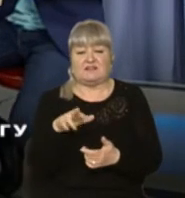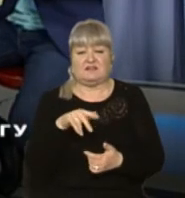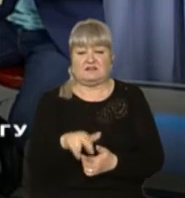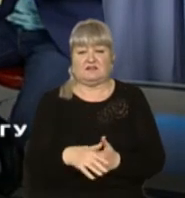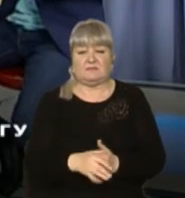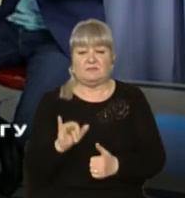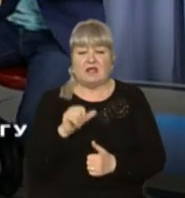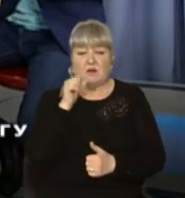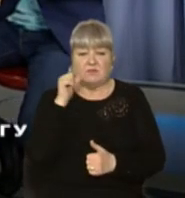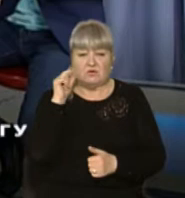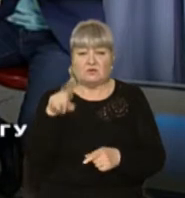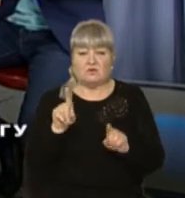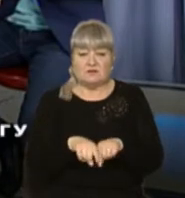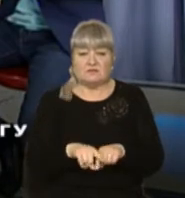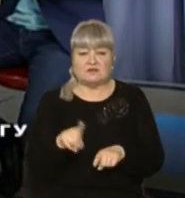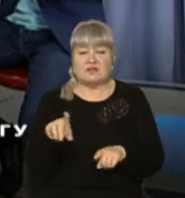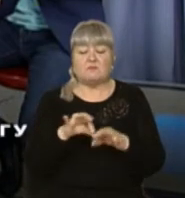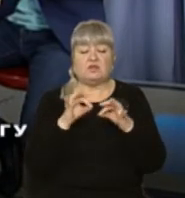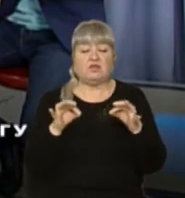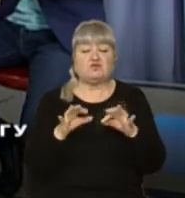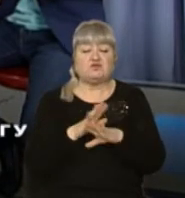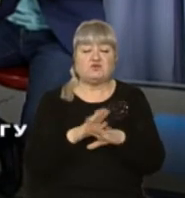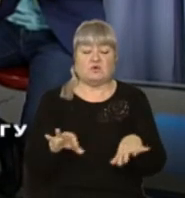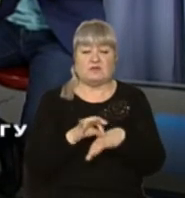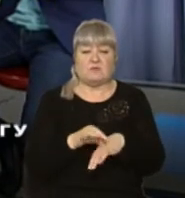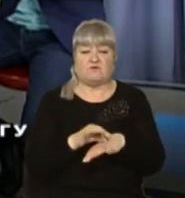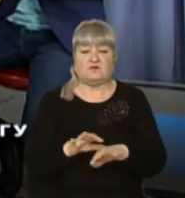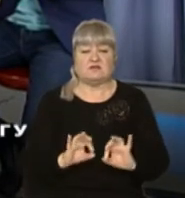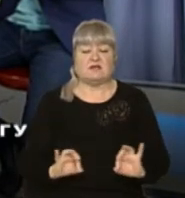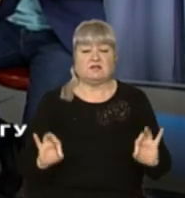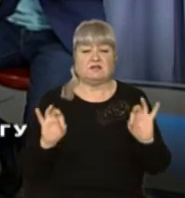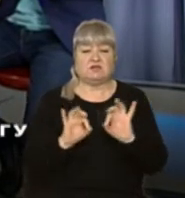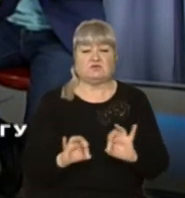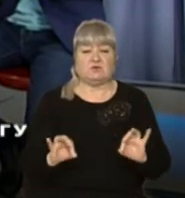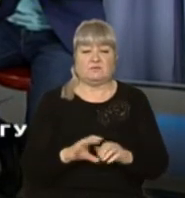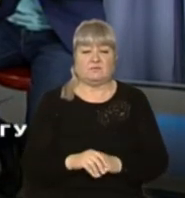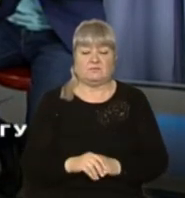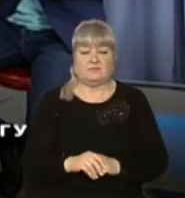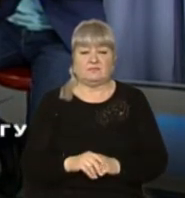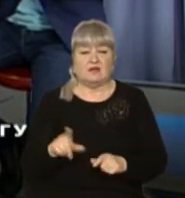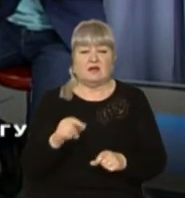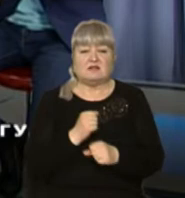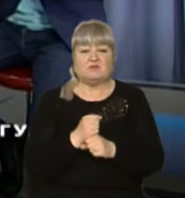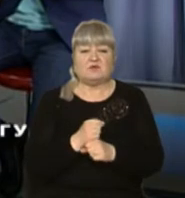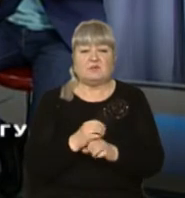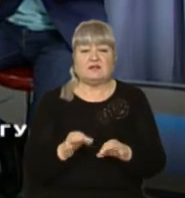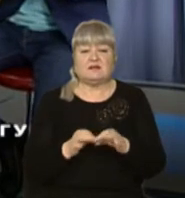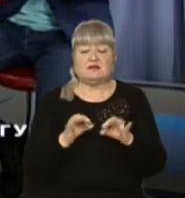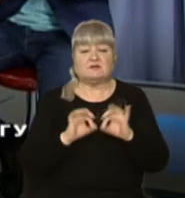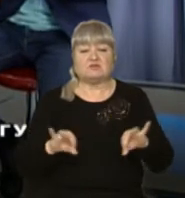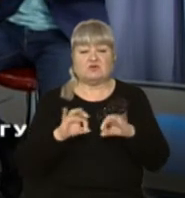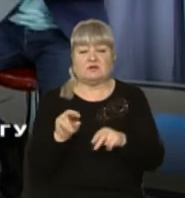там також проводився ямковий ремонт? Там взагалі нічого не проводиться. Минулого року там не було ремонту? Нічого, так. Там взагалі не робили ніяких ремонтів. Там просто так,